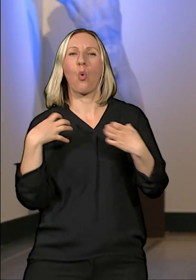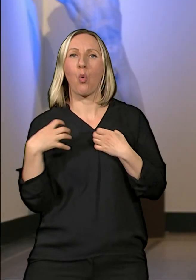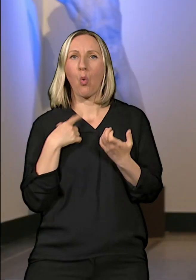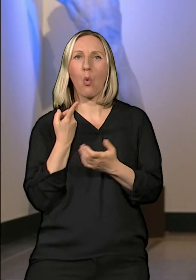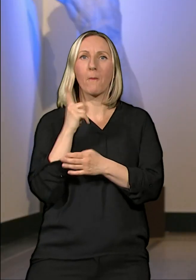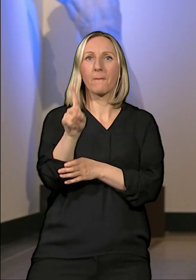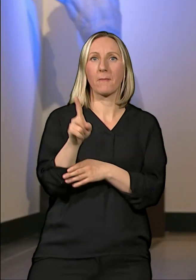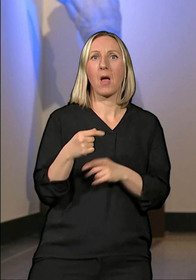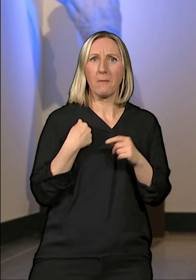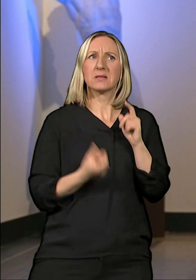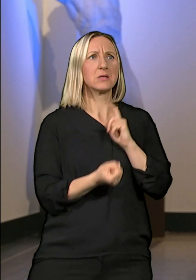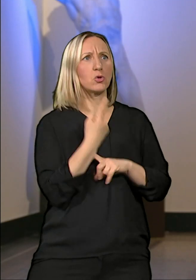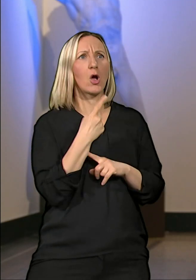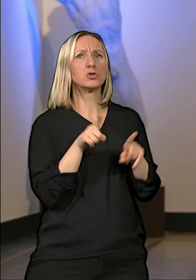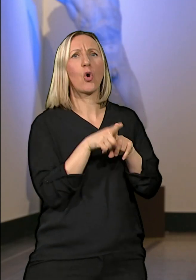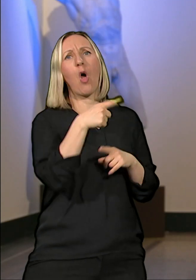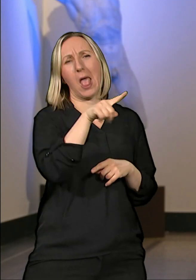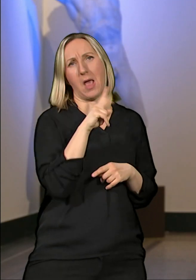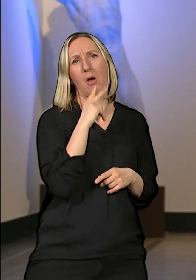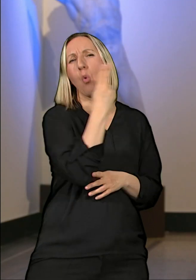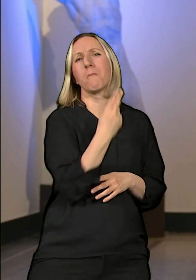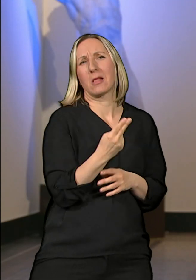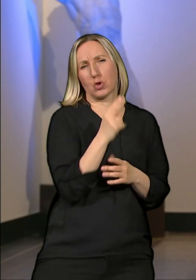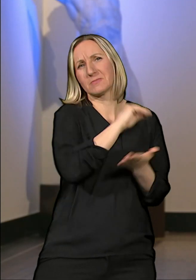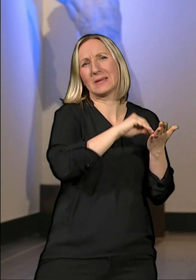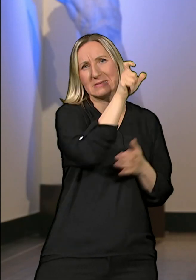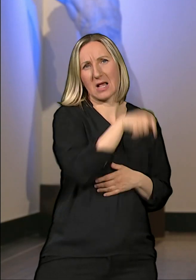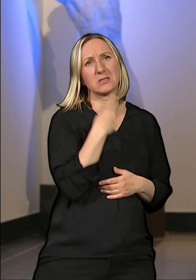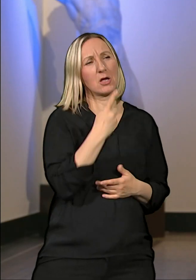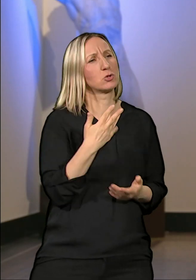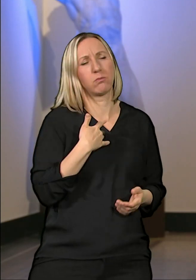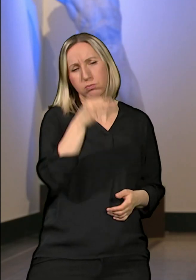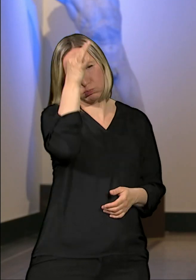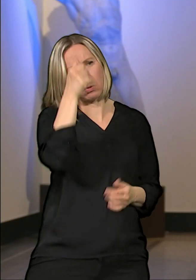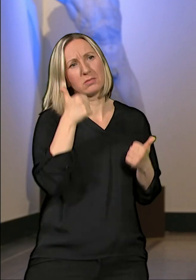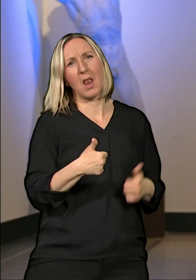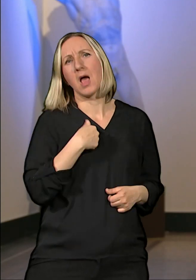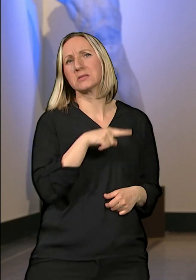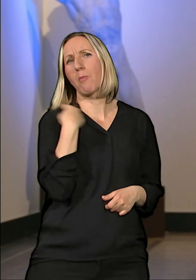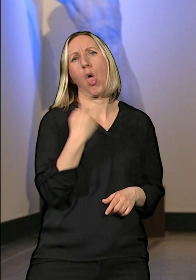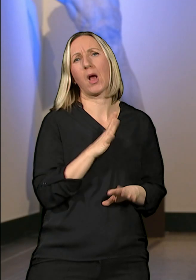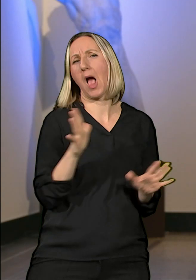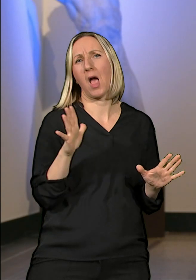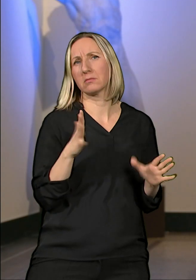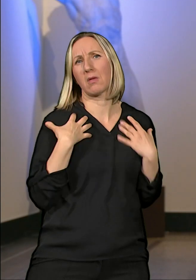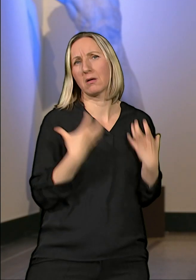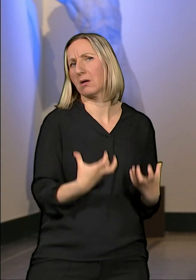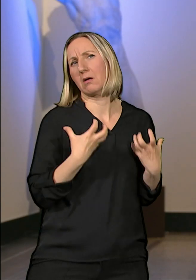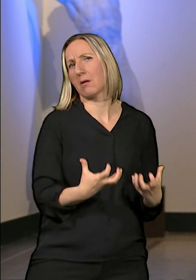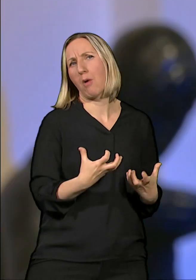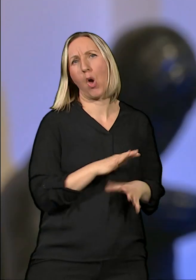recimo, kolega koji se bavi nekom drugom vrstom umetnosti kaže, ja ne mogu, imam blokadu. Ne